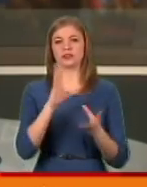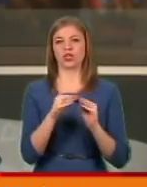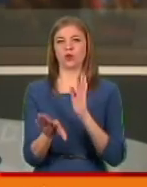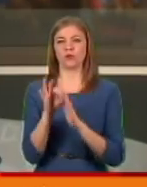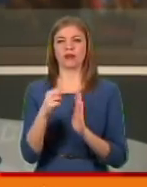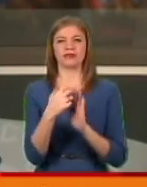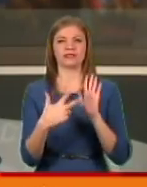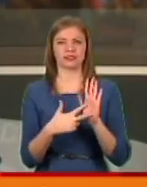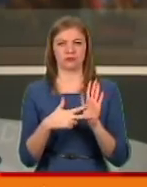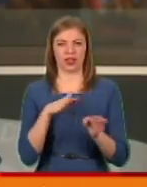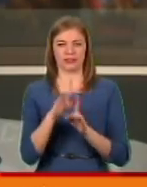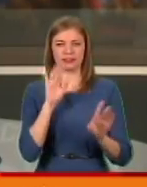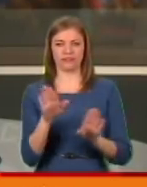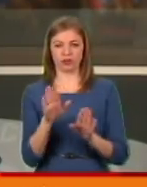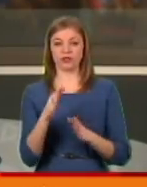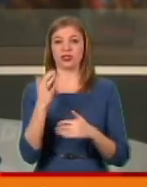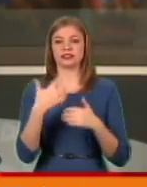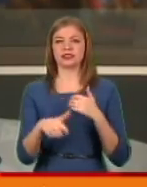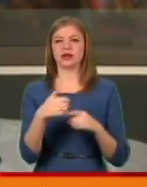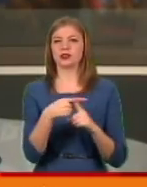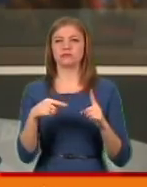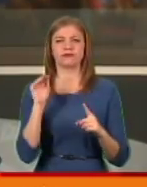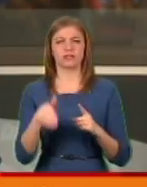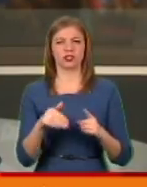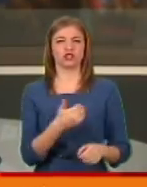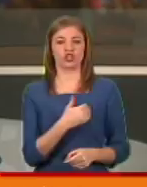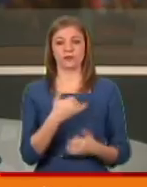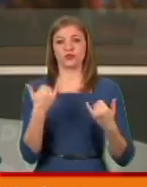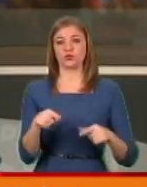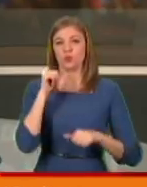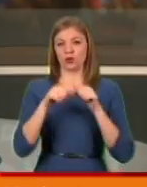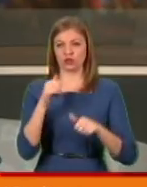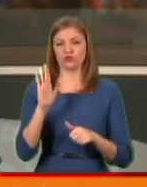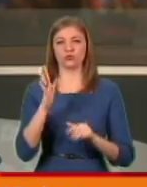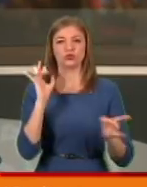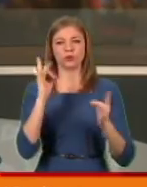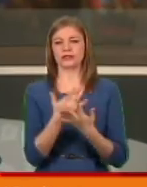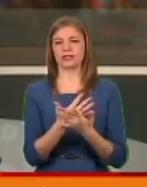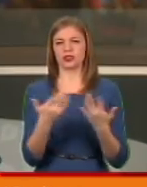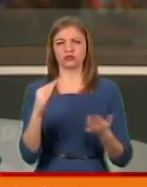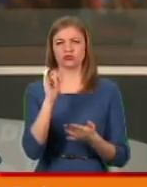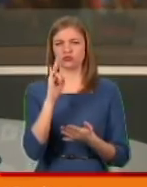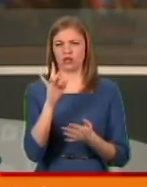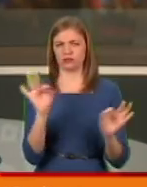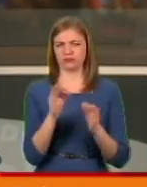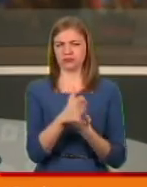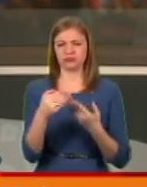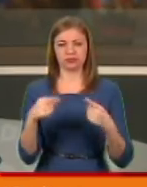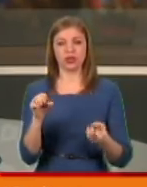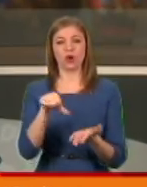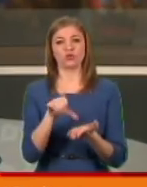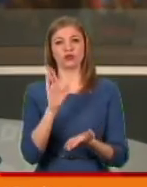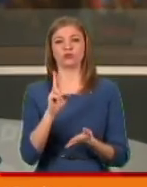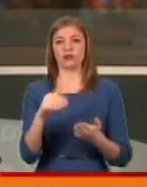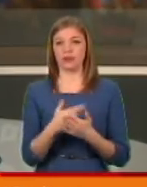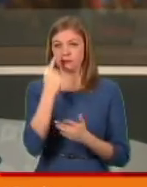обрали 18 виконавців серед півтисячі. Цьогоріч на конкурсному відборі лунатимуть різножанрові пісні, а участь братимуть